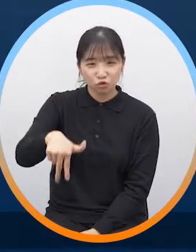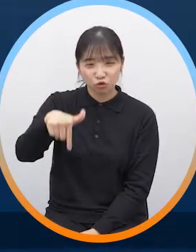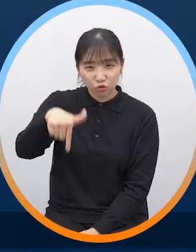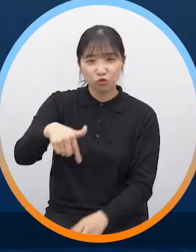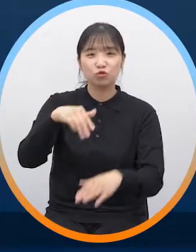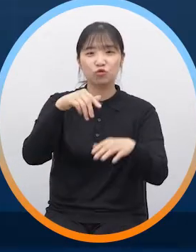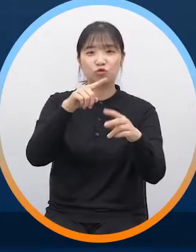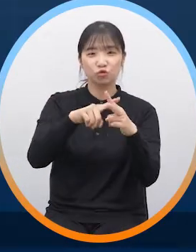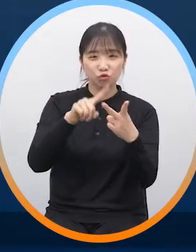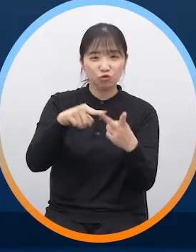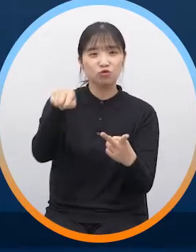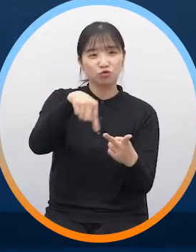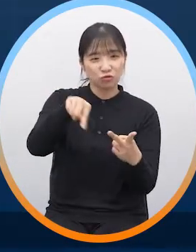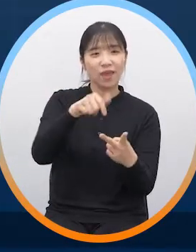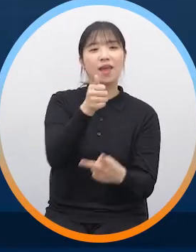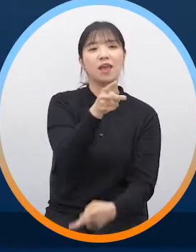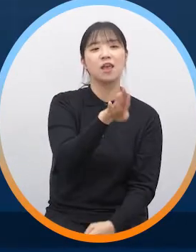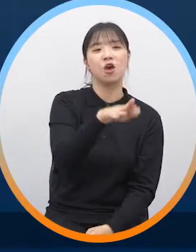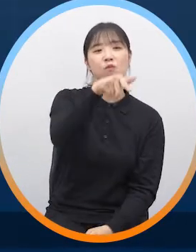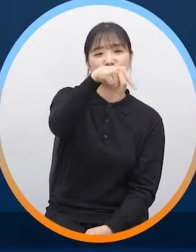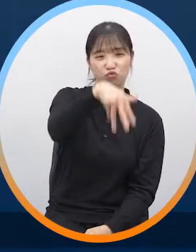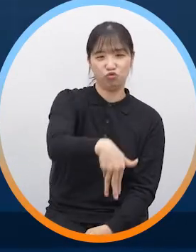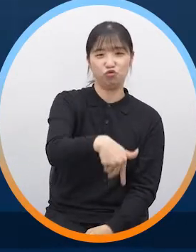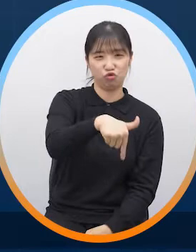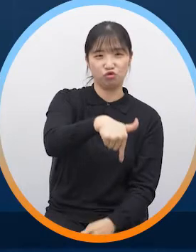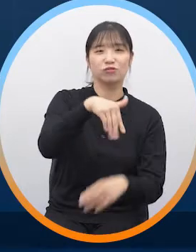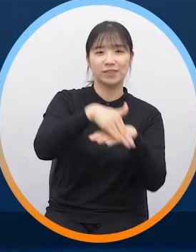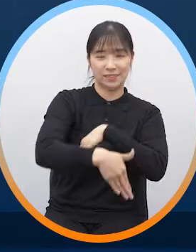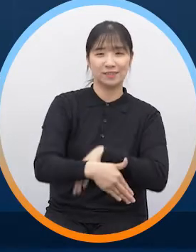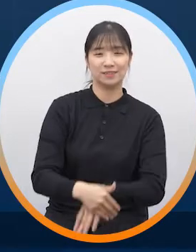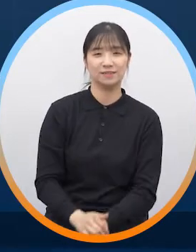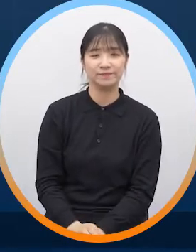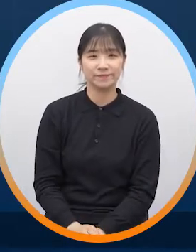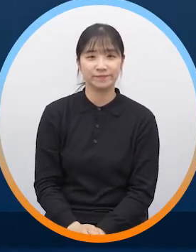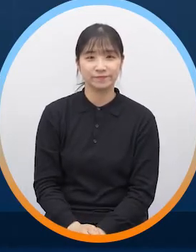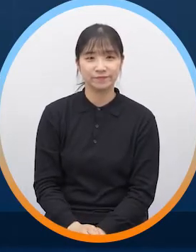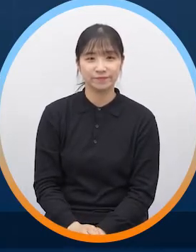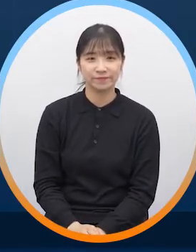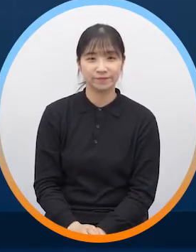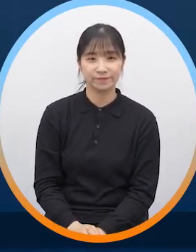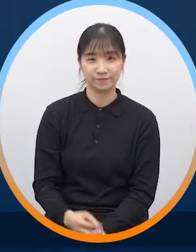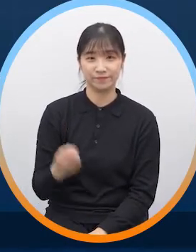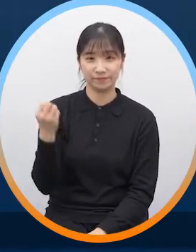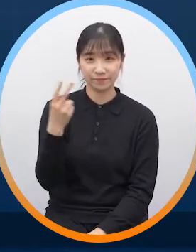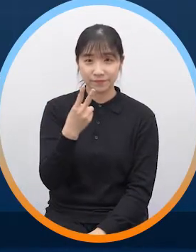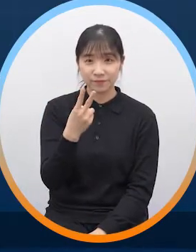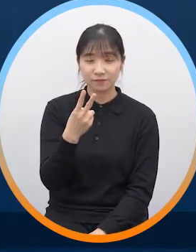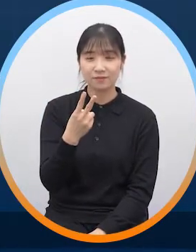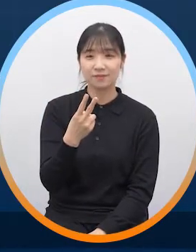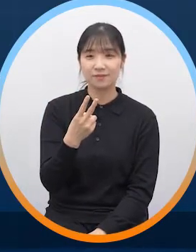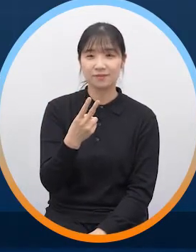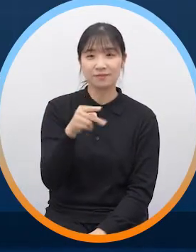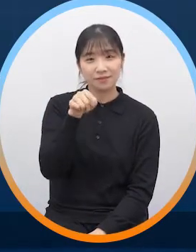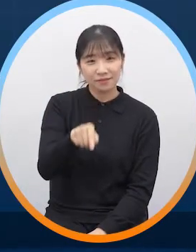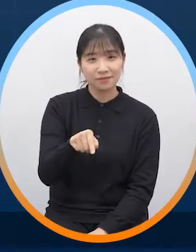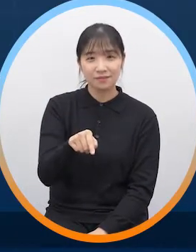가지가 있는데 협축식이라는 것입니다. 자, 그리고 실제